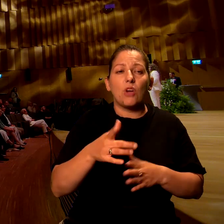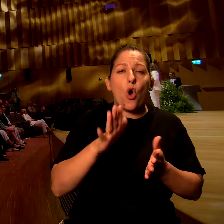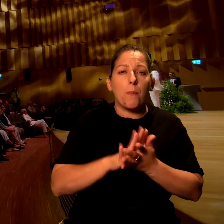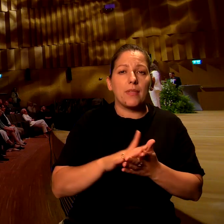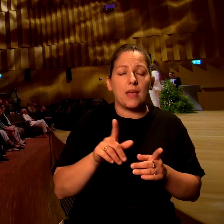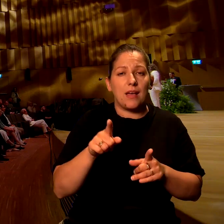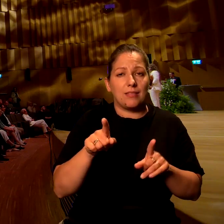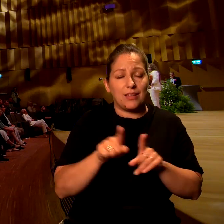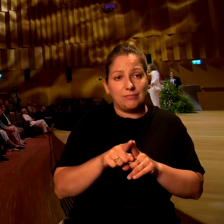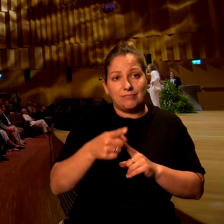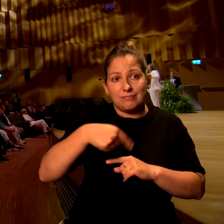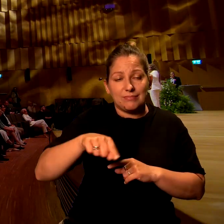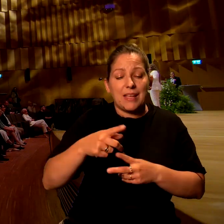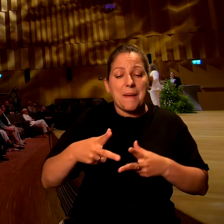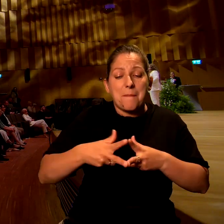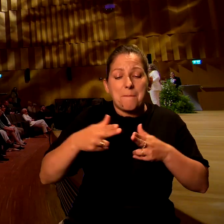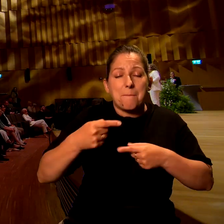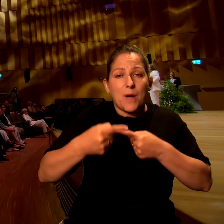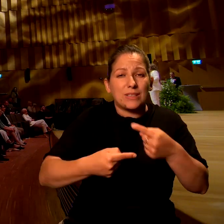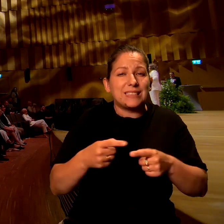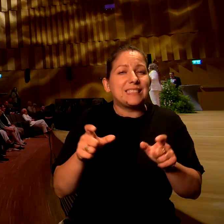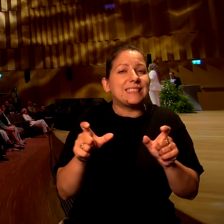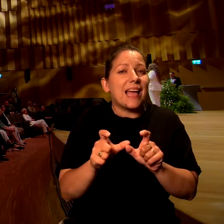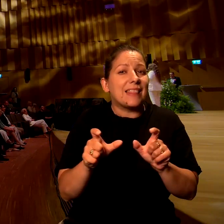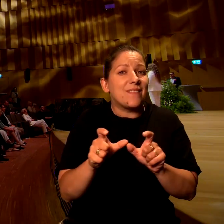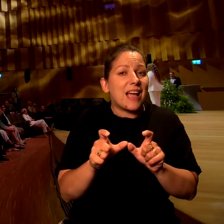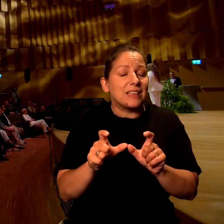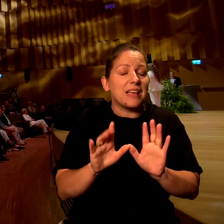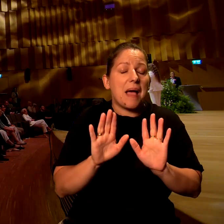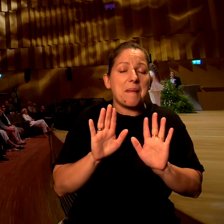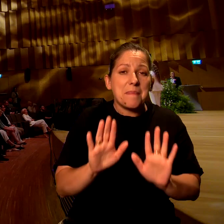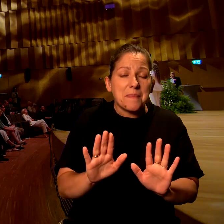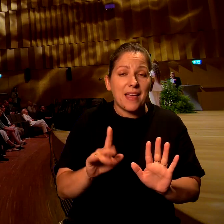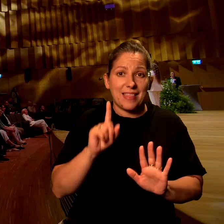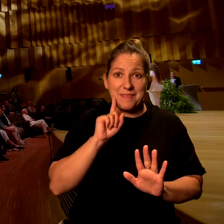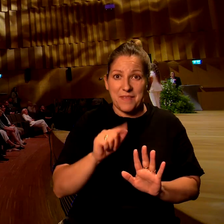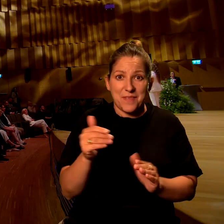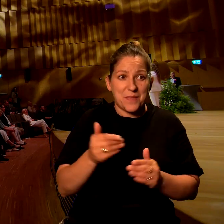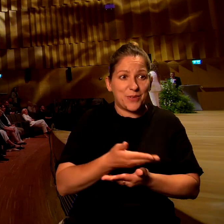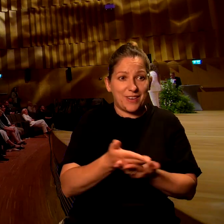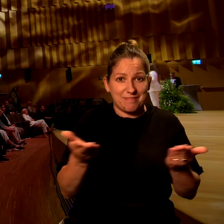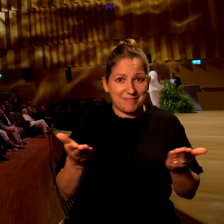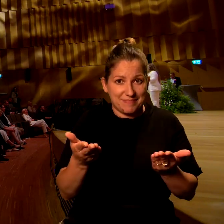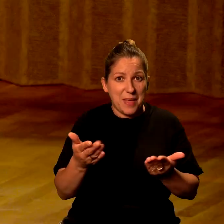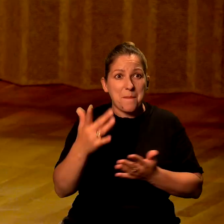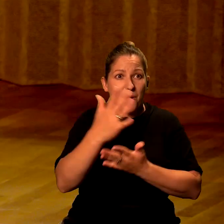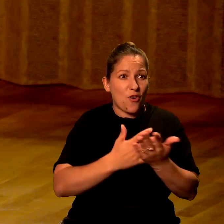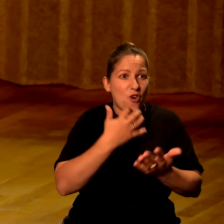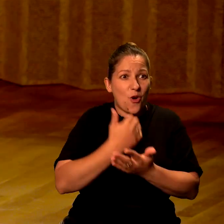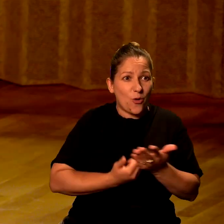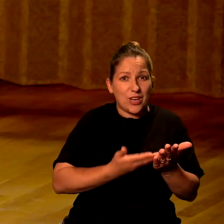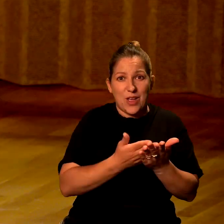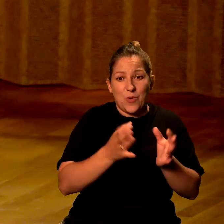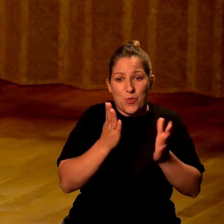ORE. Jesteśmy w procesie certyfikacji, więc tak naprawdę możecie z tego programu korzystać